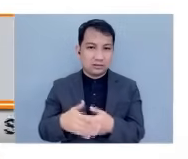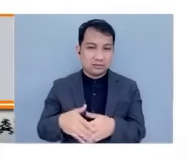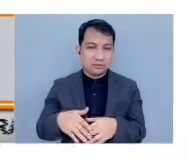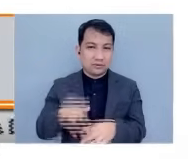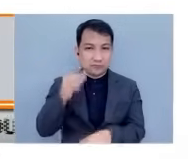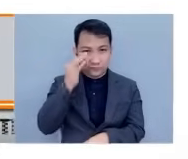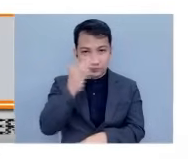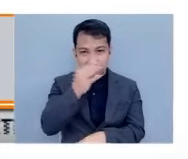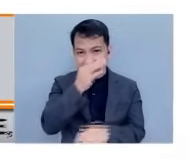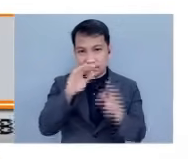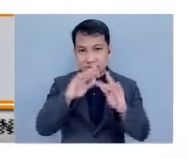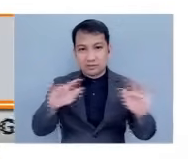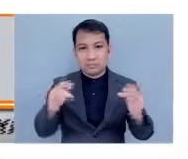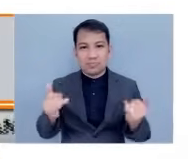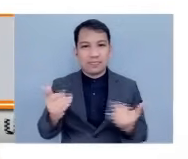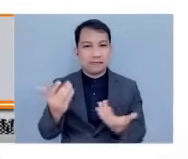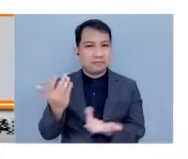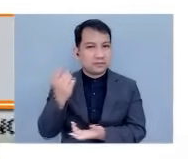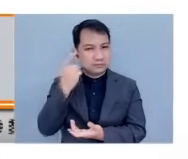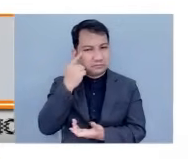of panagbunga. So I think